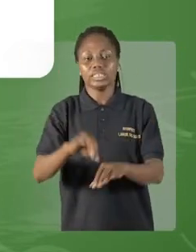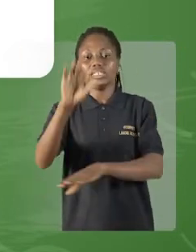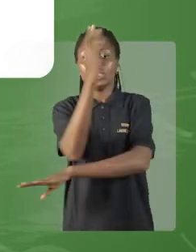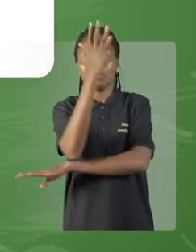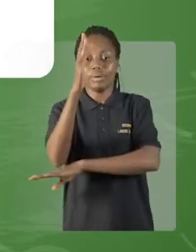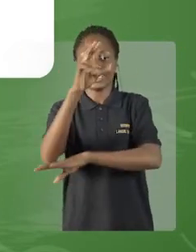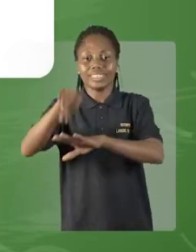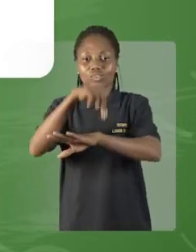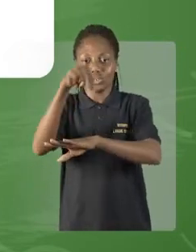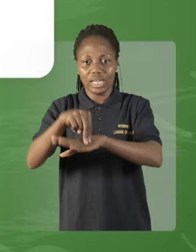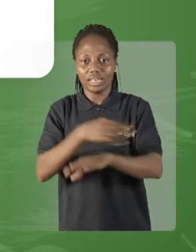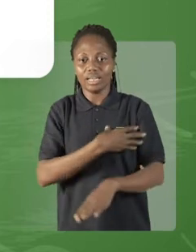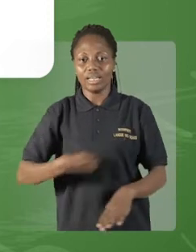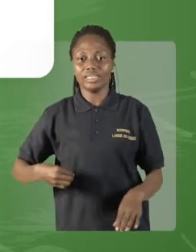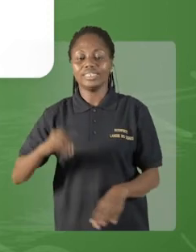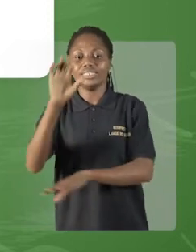réserves forestières.